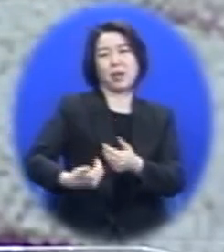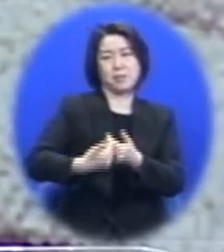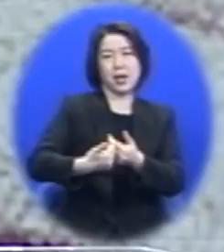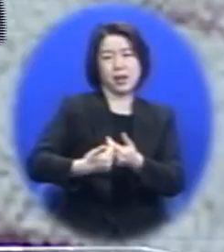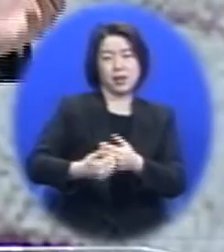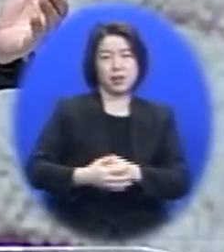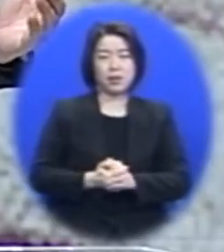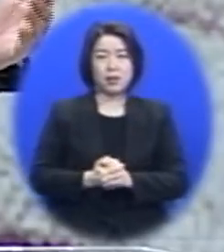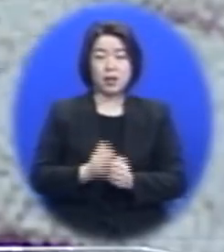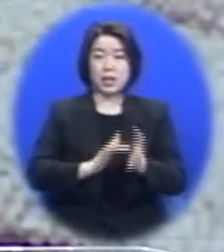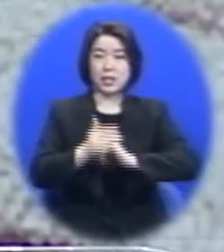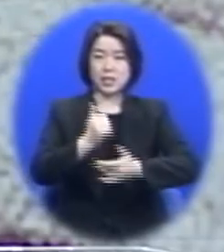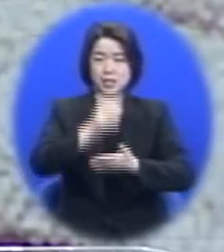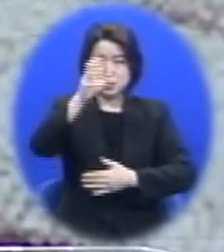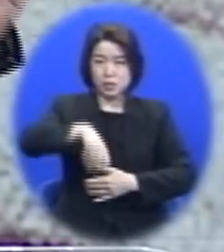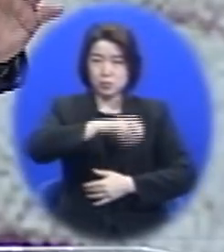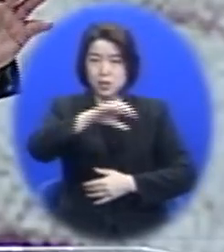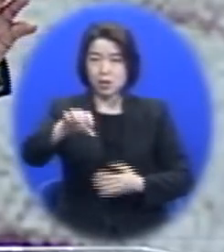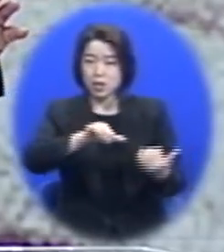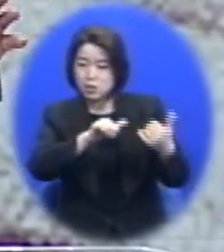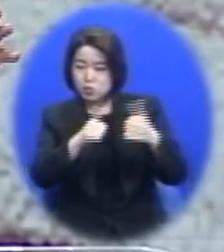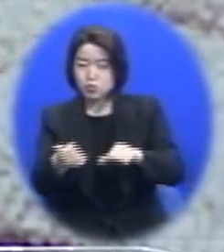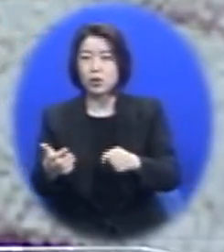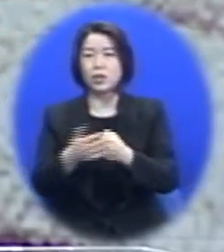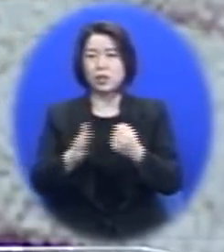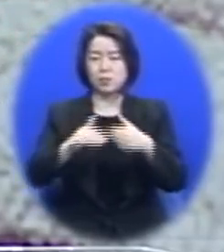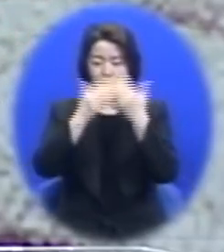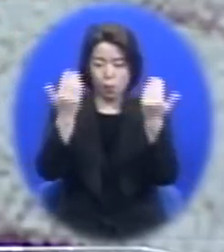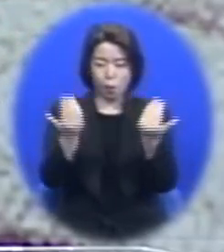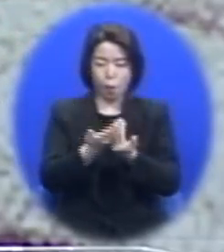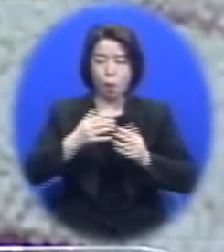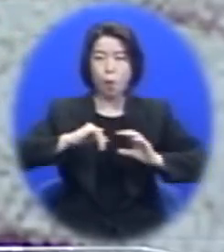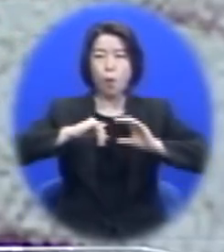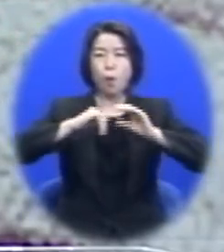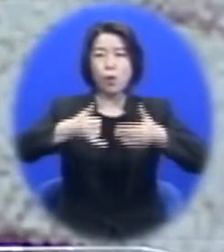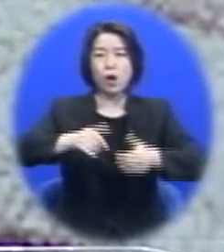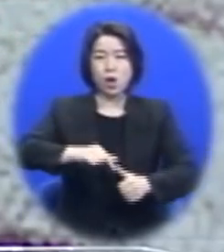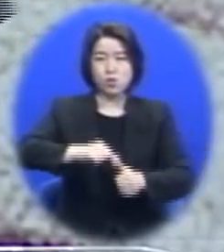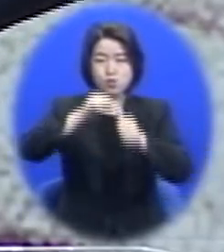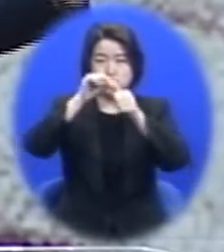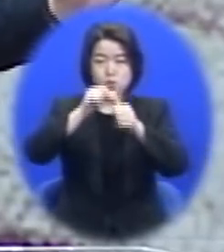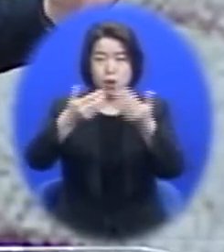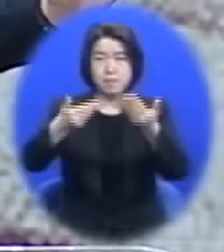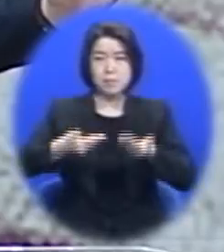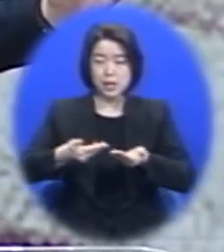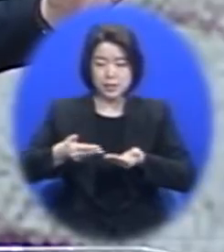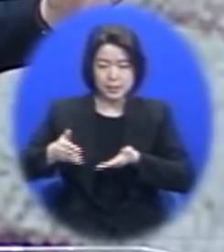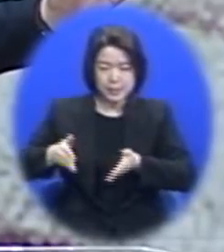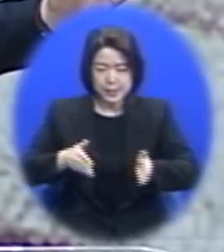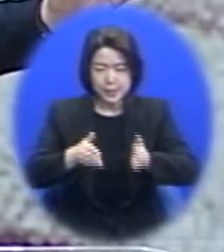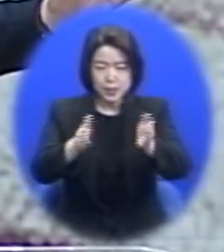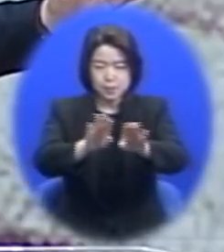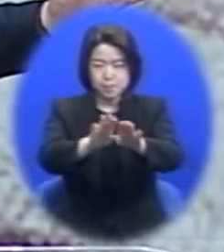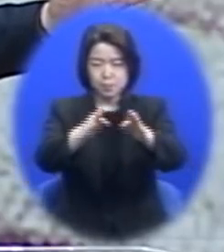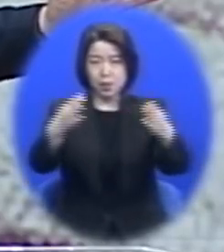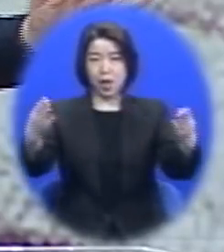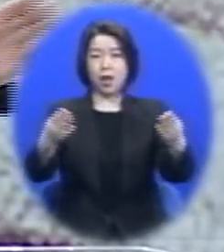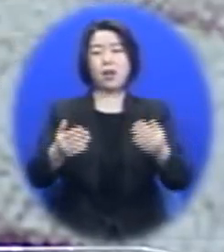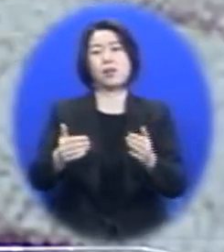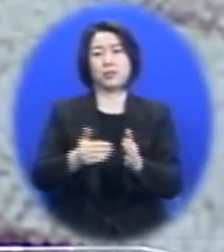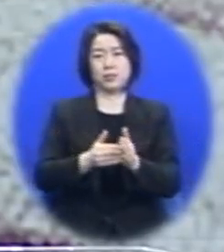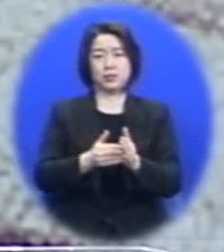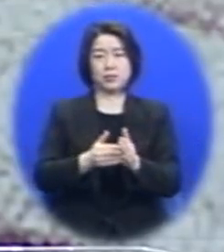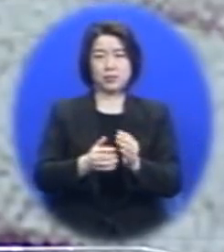예수님이 십자가에 죽으심으로 온 인류가 구원받을 키리 놀랍게 열려 버린 것입니다